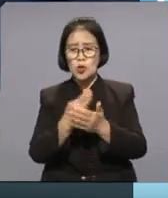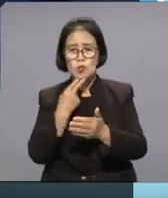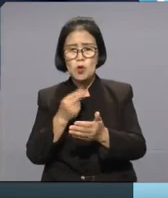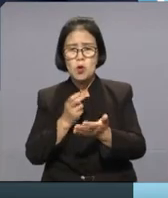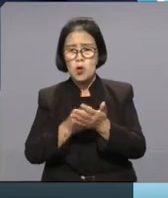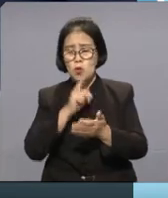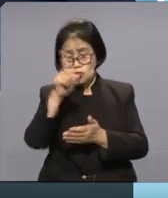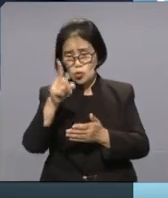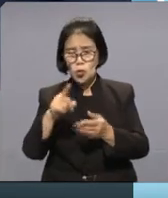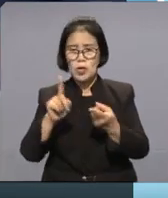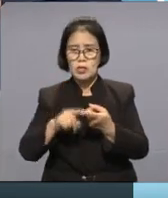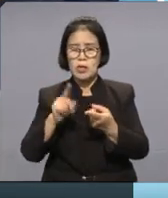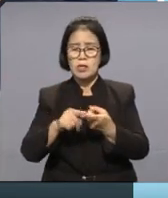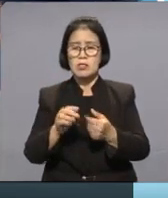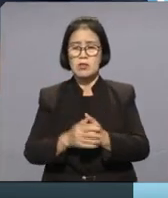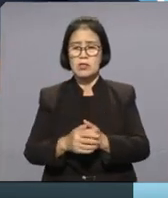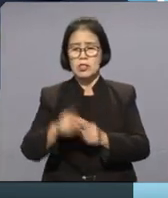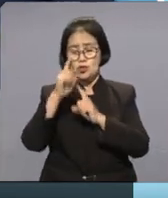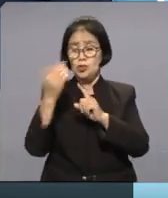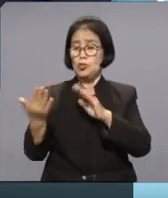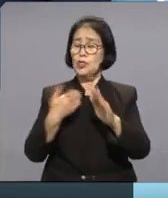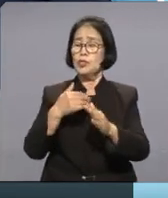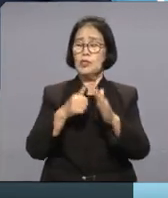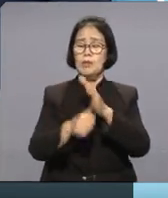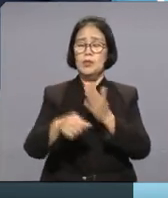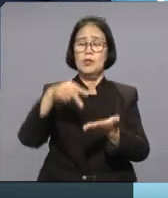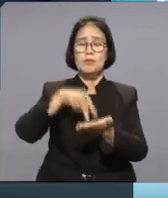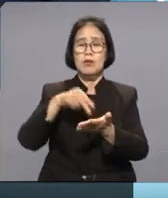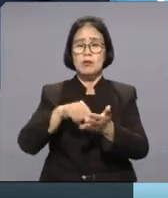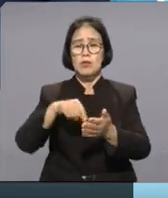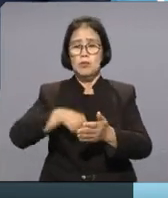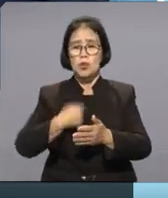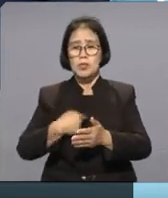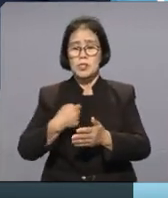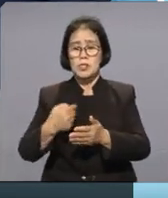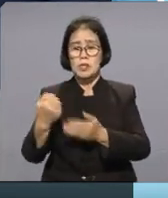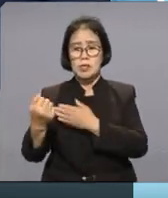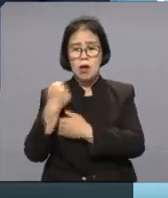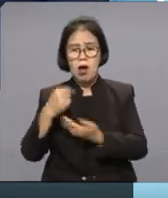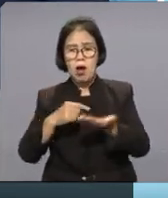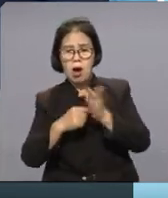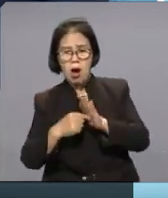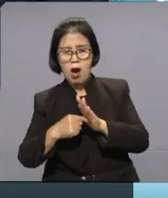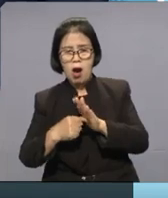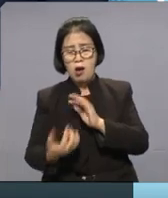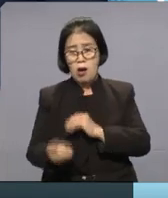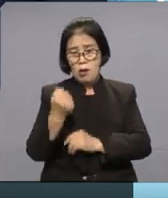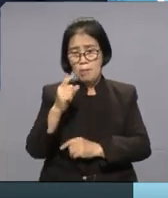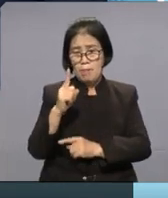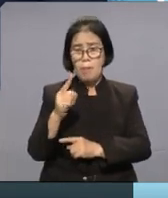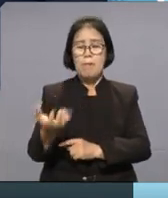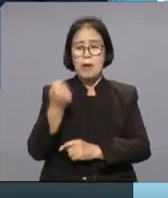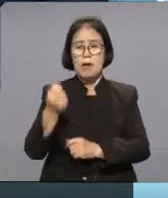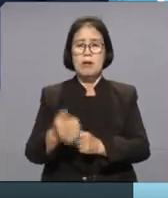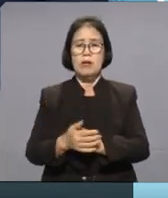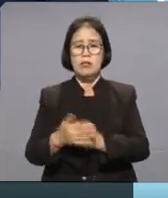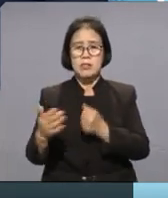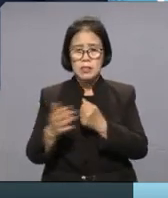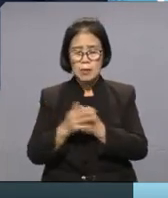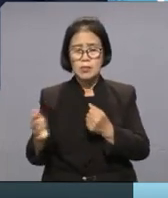하고 있는데 그럼에도 불구하고 이준석 대표 입장에서는 본인이 반격할 수 있는 카드 하나를 또 얻게 된 거예요. 이것 때문에 이렇게